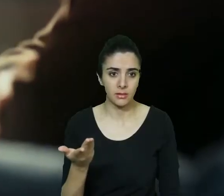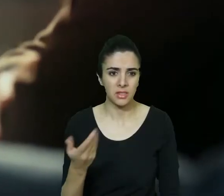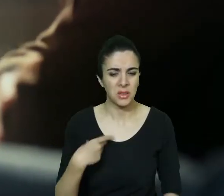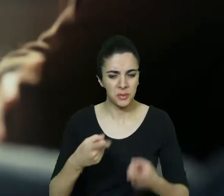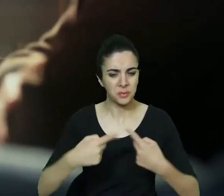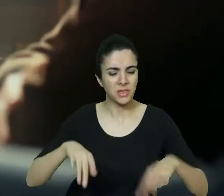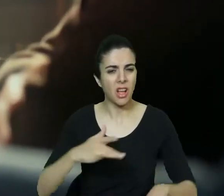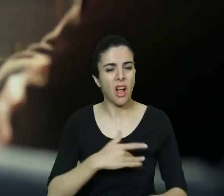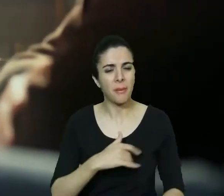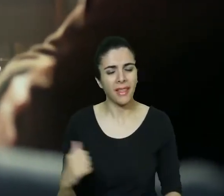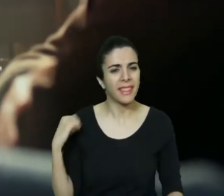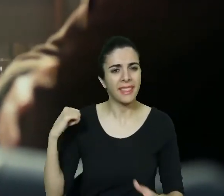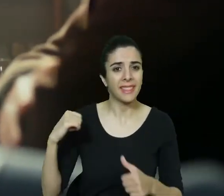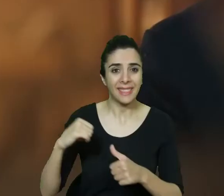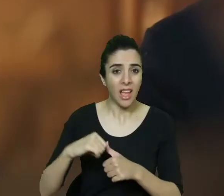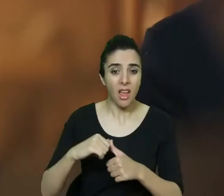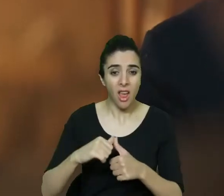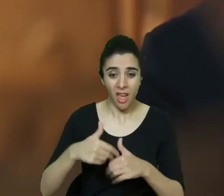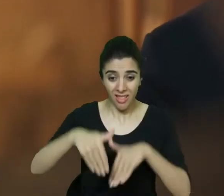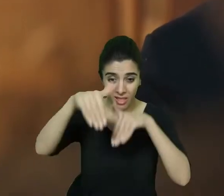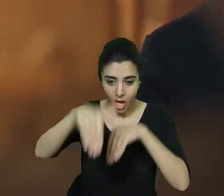bizim kalbimizi yeniden toprağın altından çıkarmamız gerek.